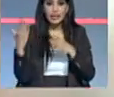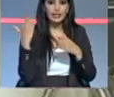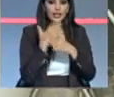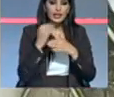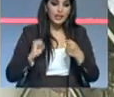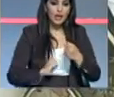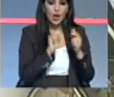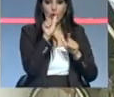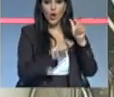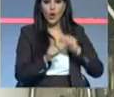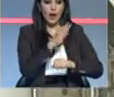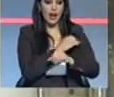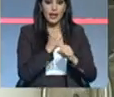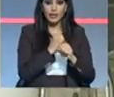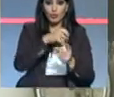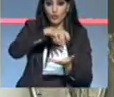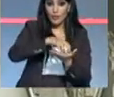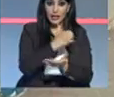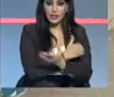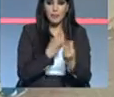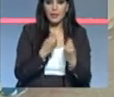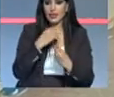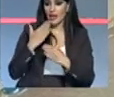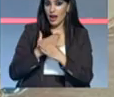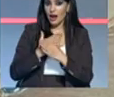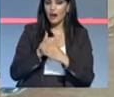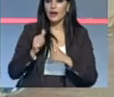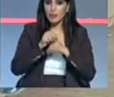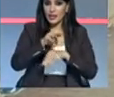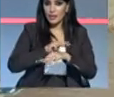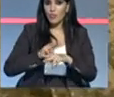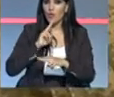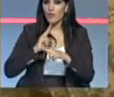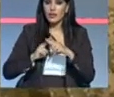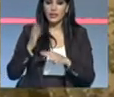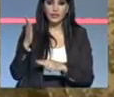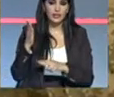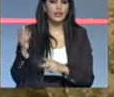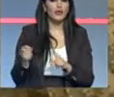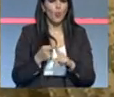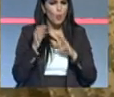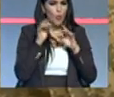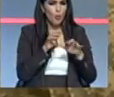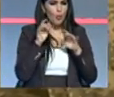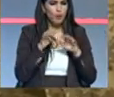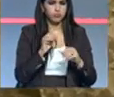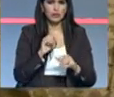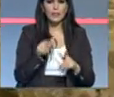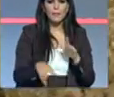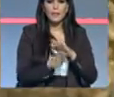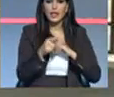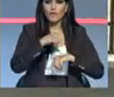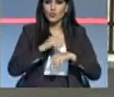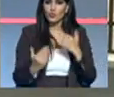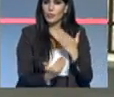لمساندة الأعوان في مركز التلقيح. ففي المعهد الثانوي ابن أبي الضياف في بير علي بن خليفة كان الاكتظاظ على أشده منذ الساعات